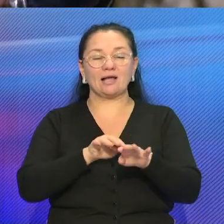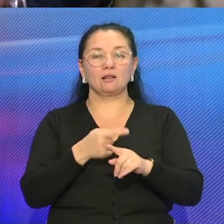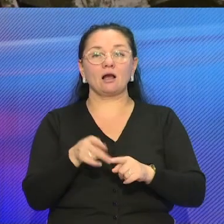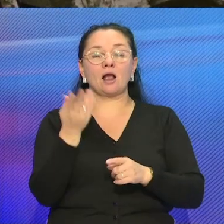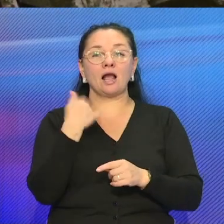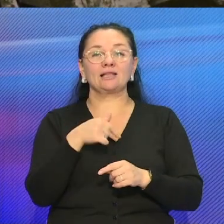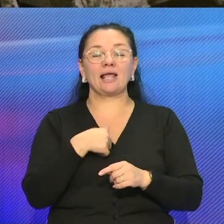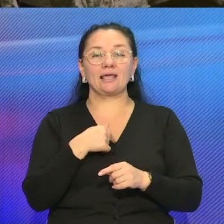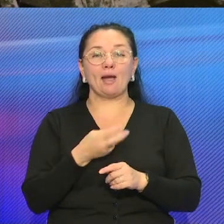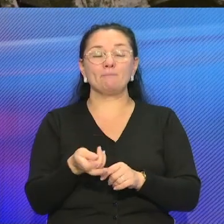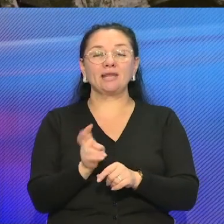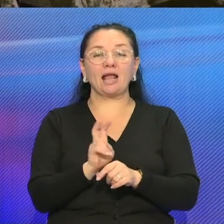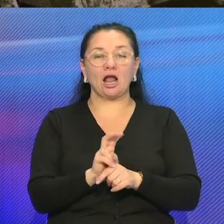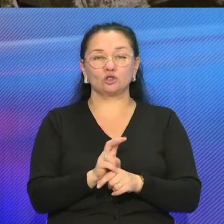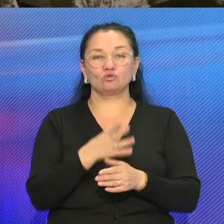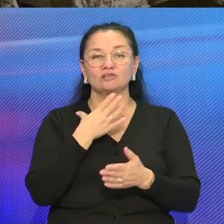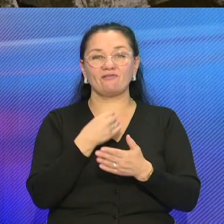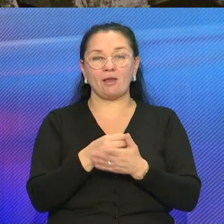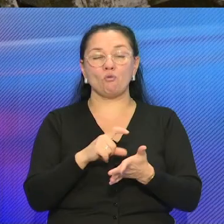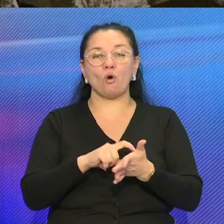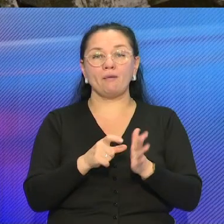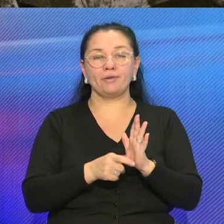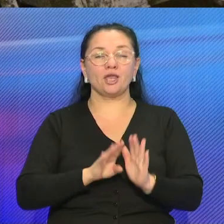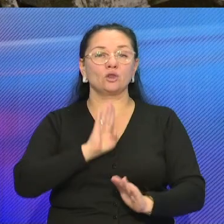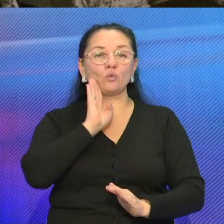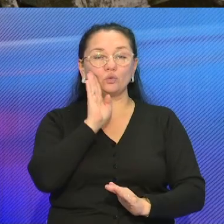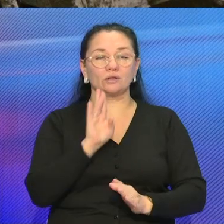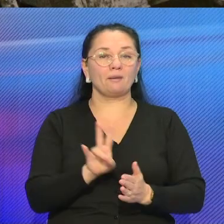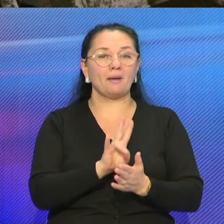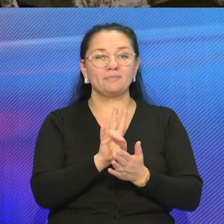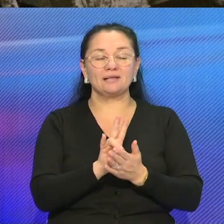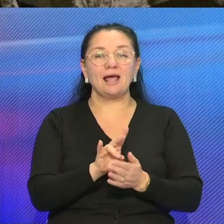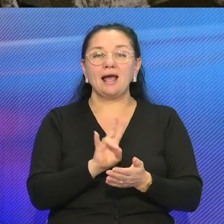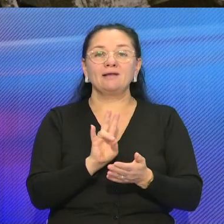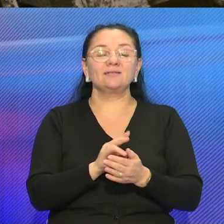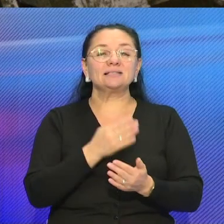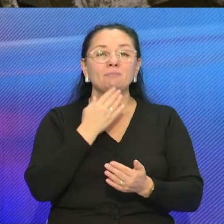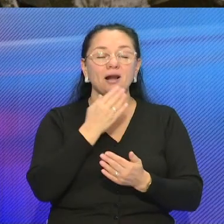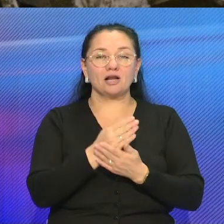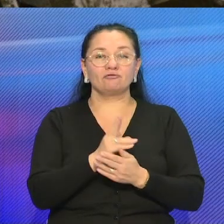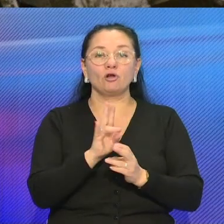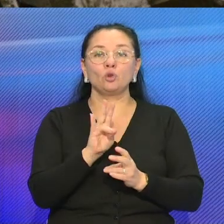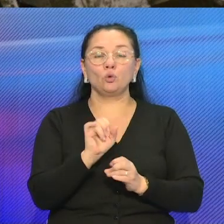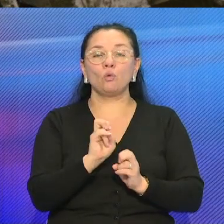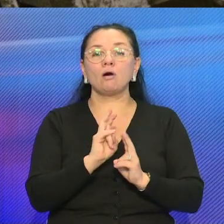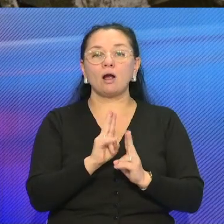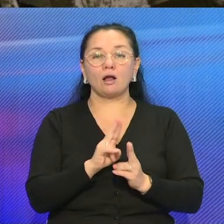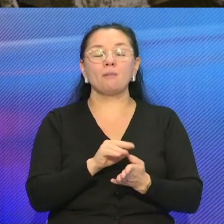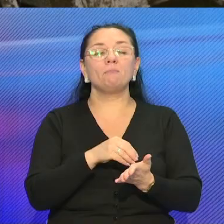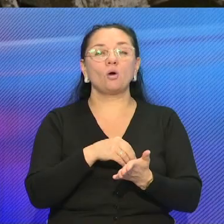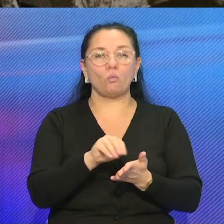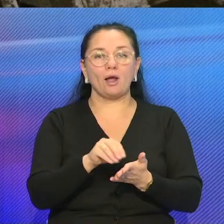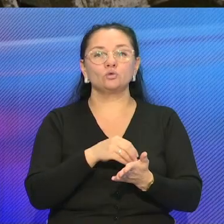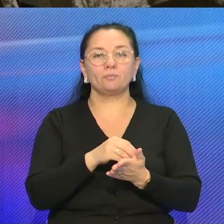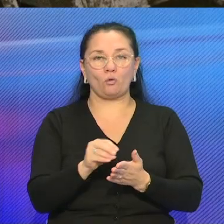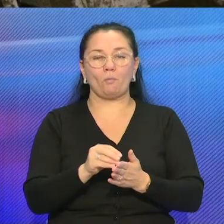прохожу с утра к своему кабинету, обязательно спрашиваю у кассира, ну как? Она говорит, покупаются, не